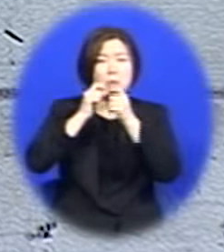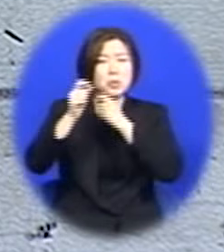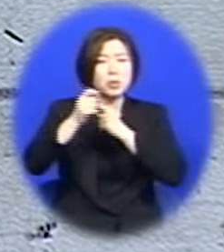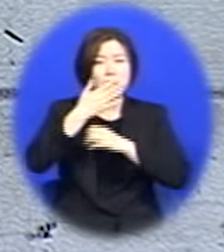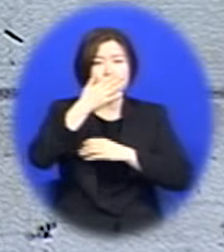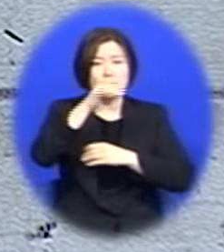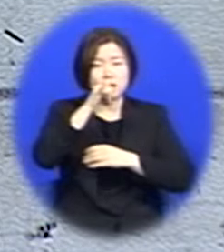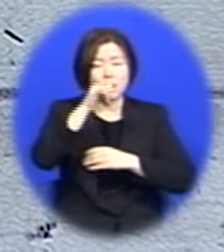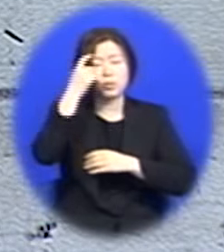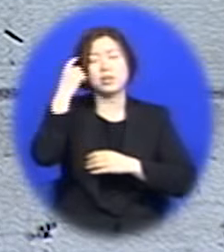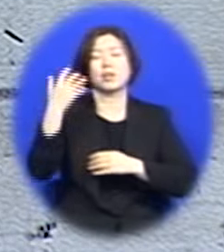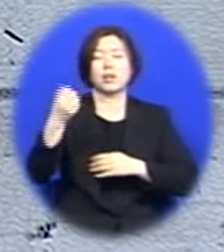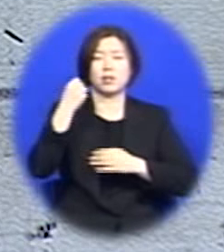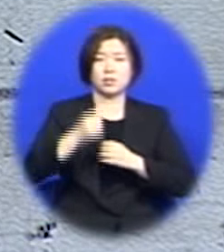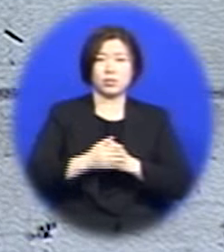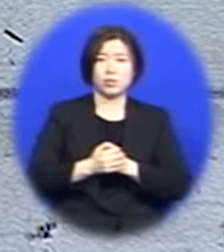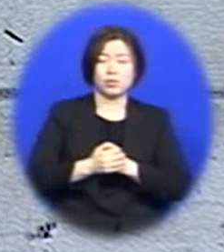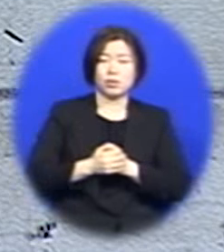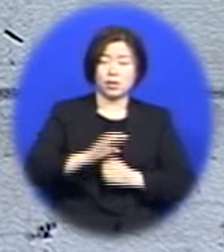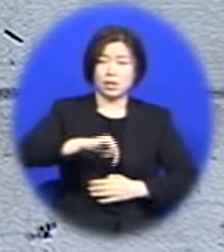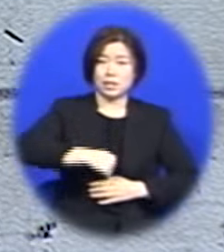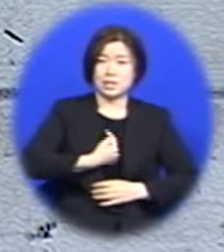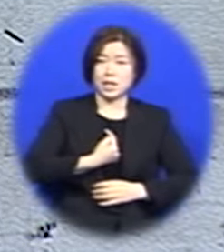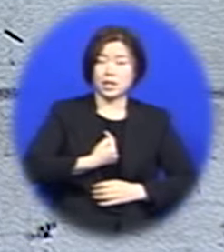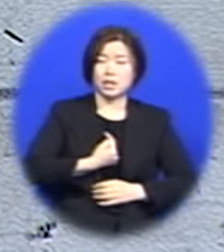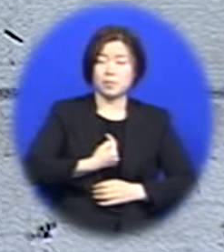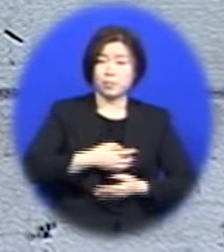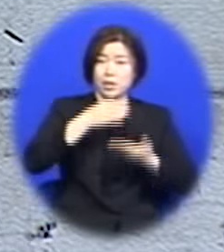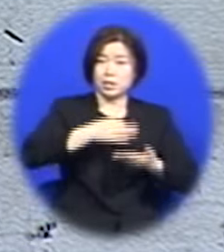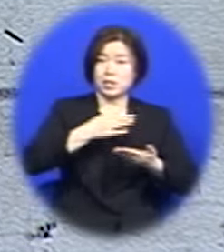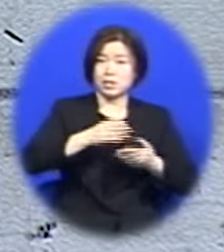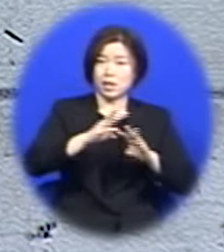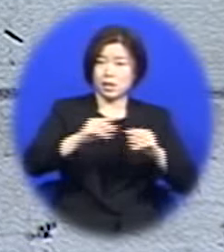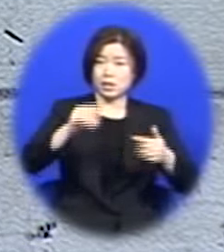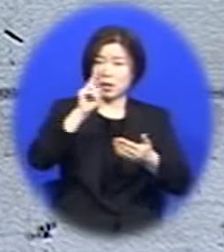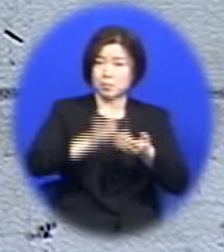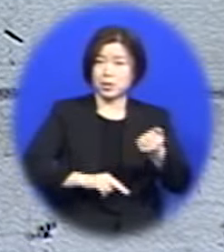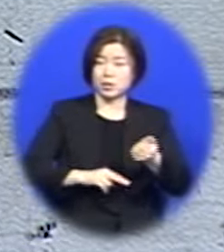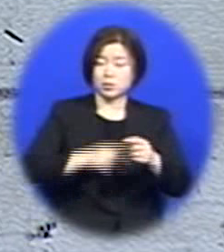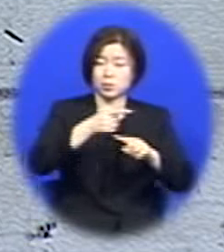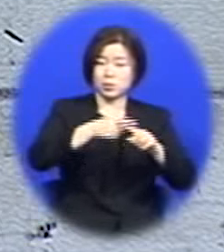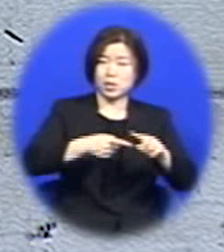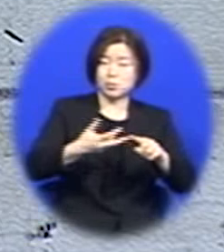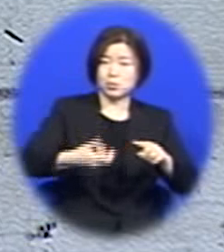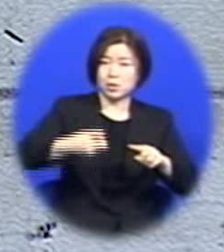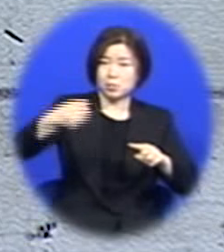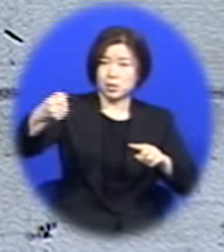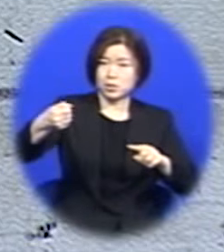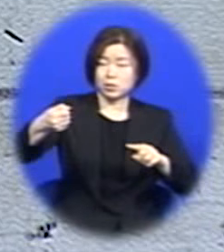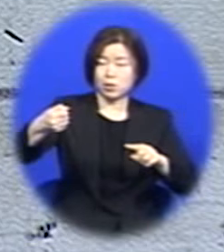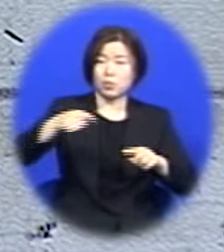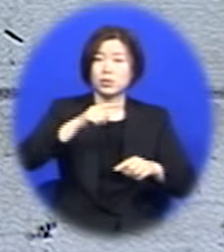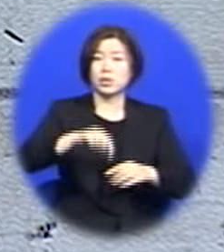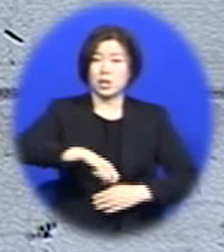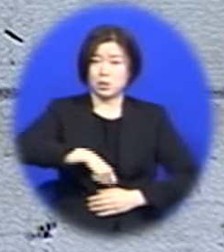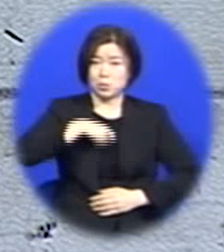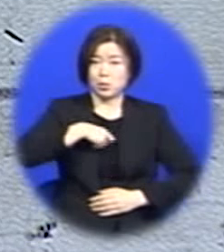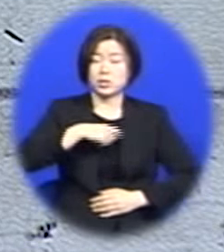생각하는 거예요. 아, 자기 재산 땅을 팔아서 일부만 바쳤으면 일부만 바쳤다고 하면